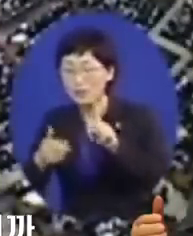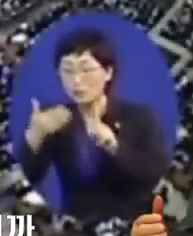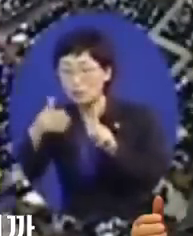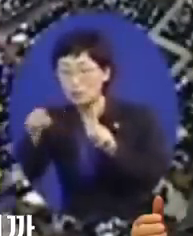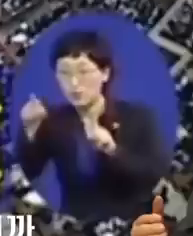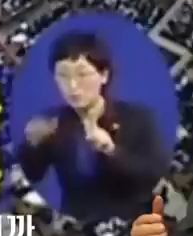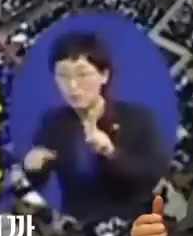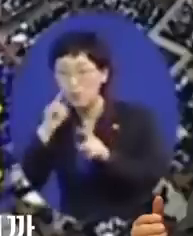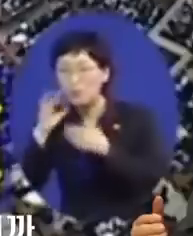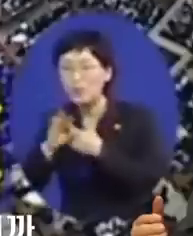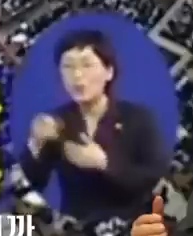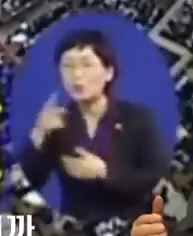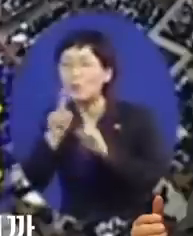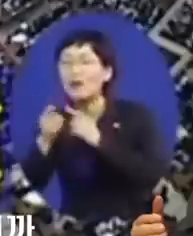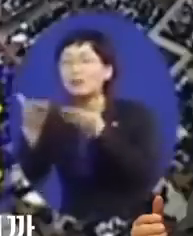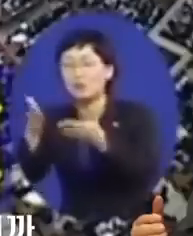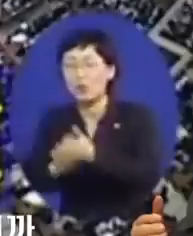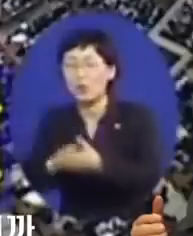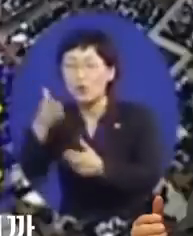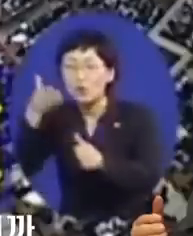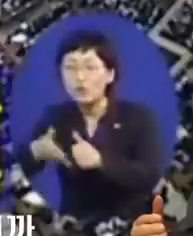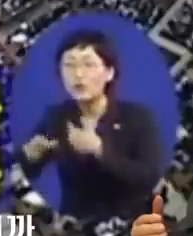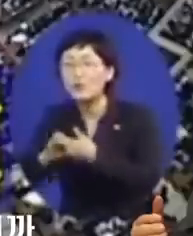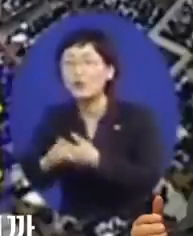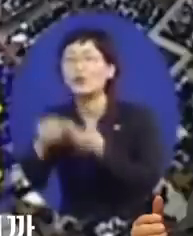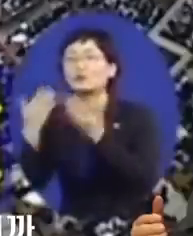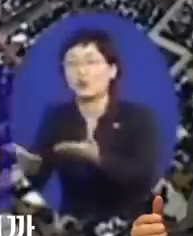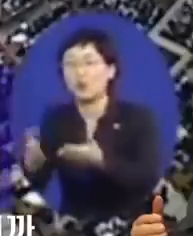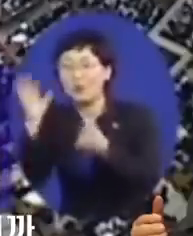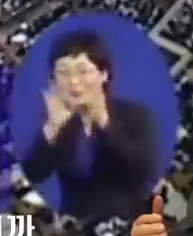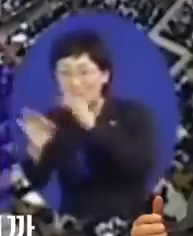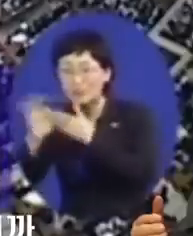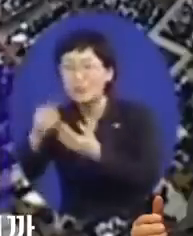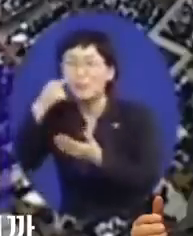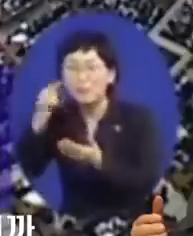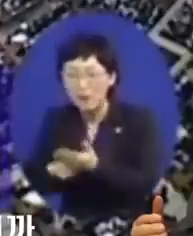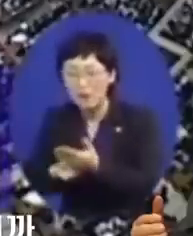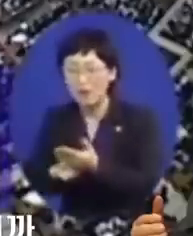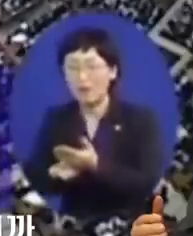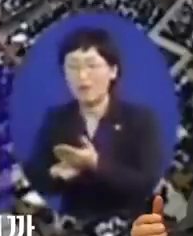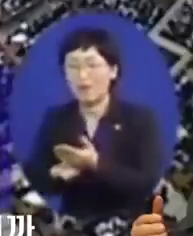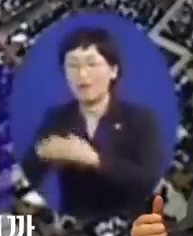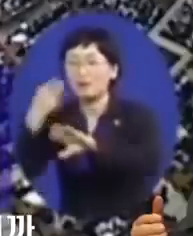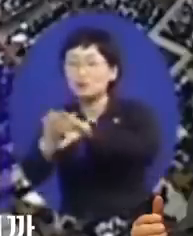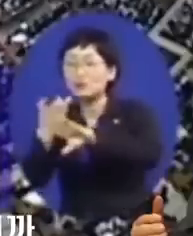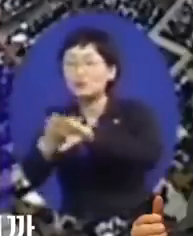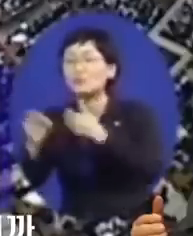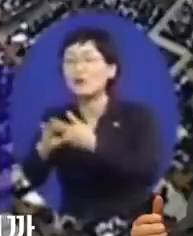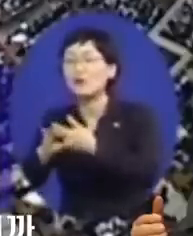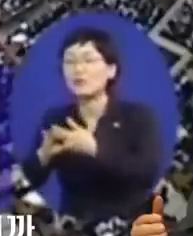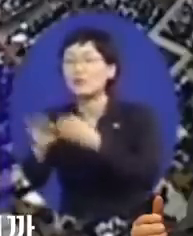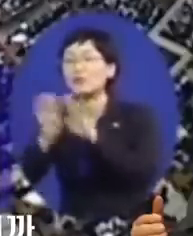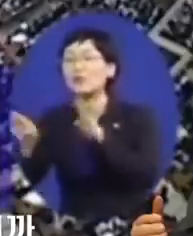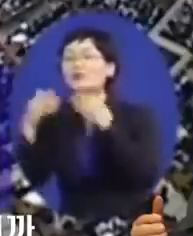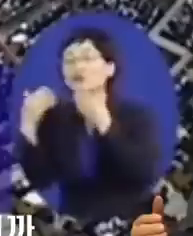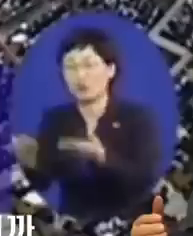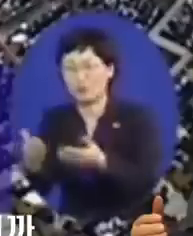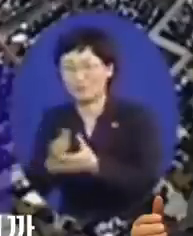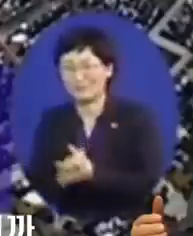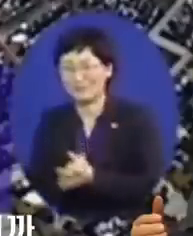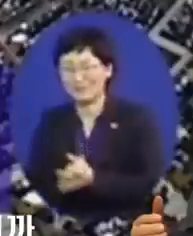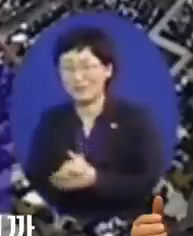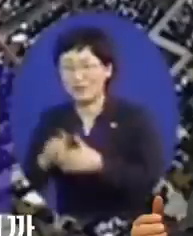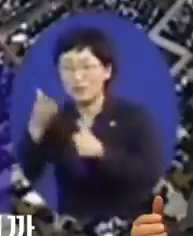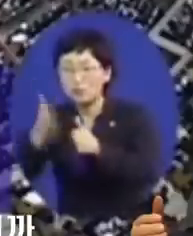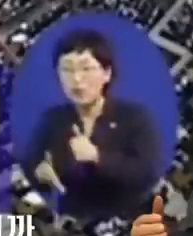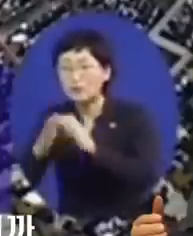또 너희에게 이르노니 구하라 그러면 너희에게 주실 것이요, 찾으라 그러면 찾아낼 것이요, 문을 두드리라 그러면 너희에게 열릴 것이니